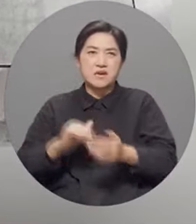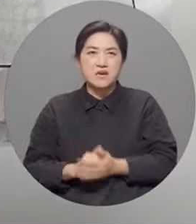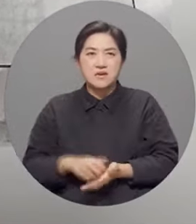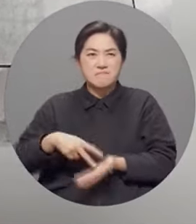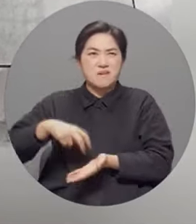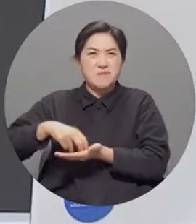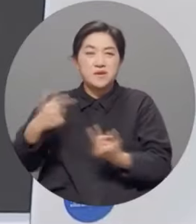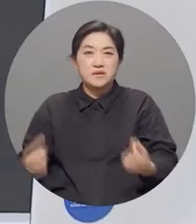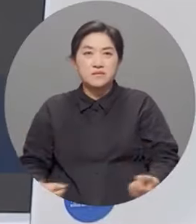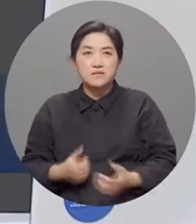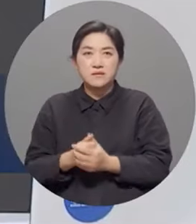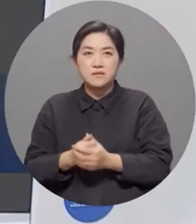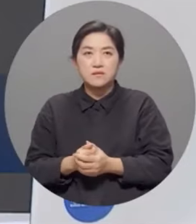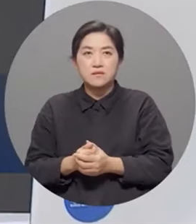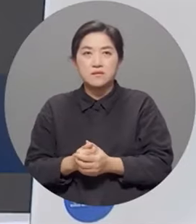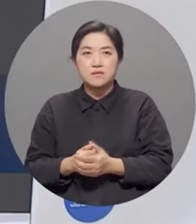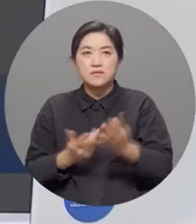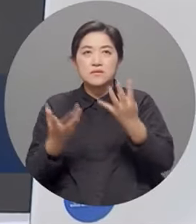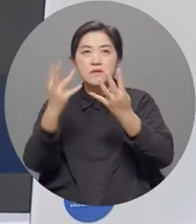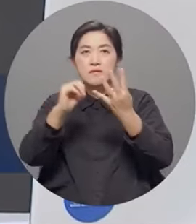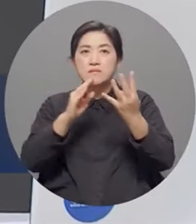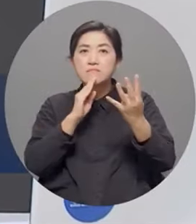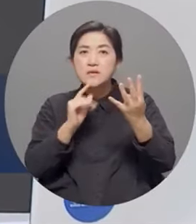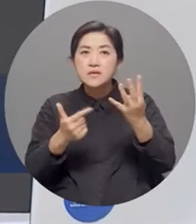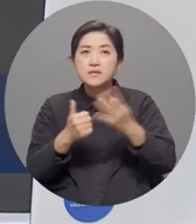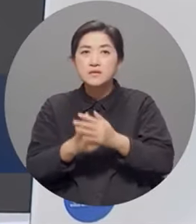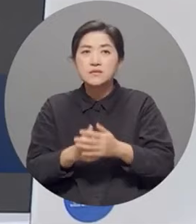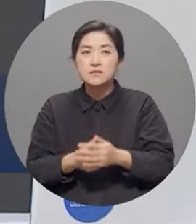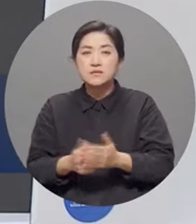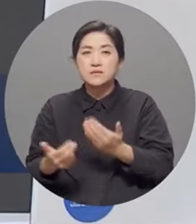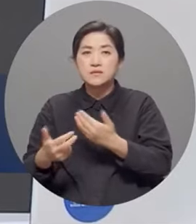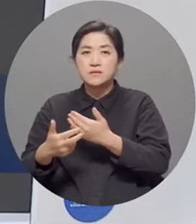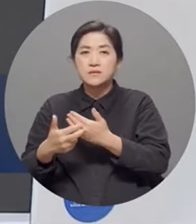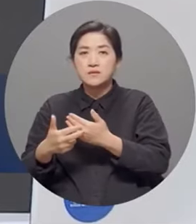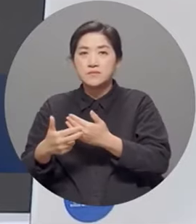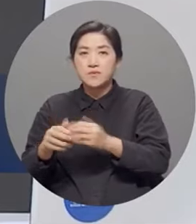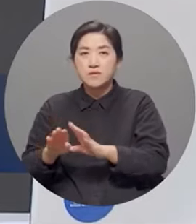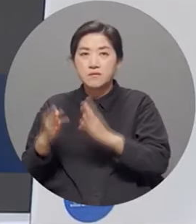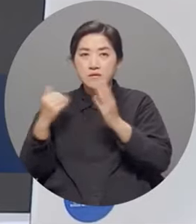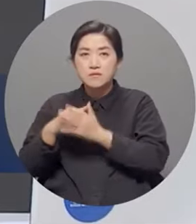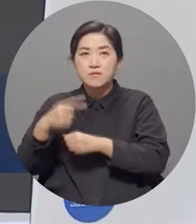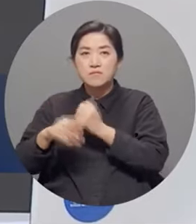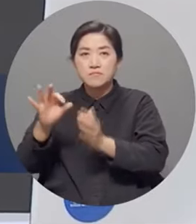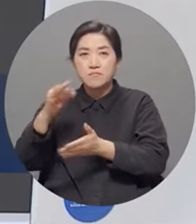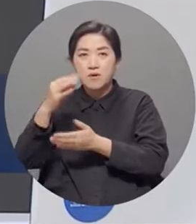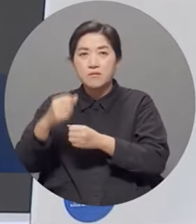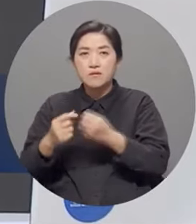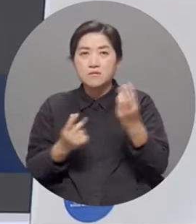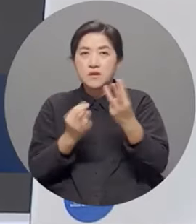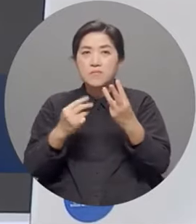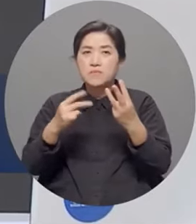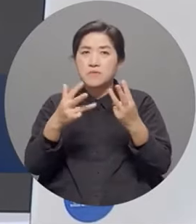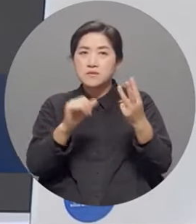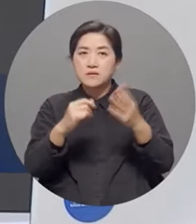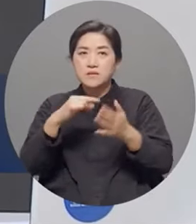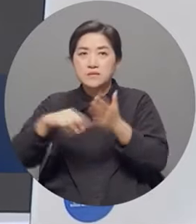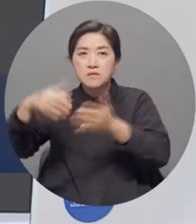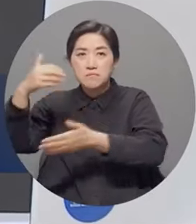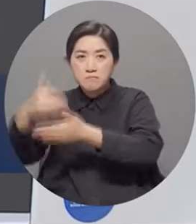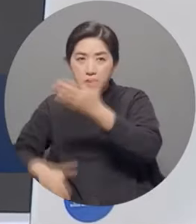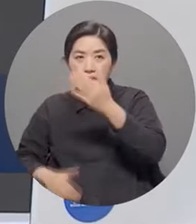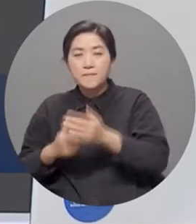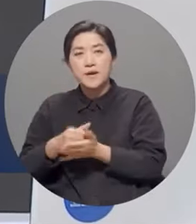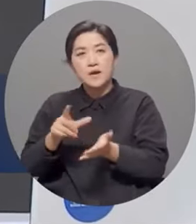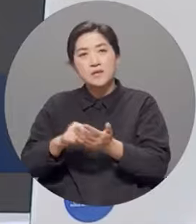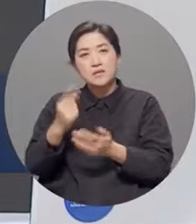뛰었습니다. 과학 자체가 팩트가 아니에요. 의사들 연봉 평균이 뭐 3억인가 뭐 2억 8천인가 거기서 세금을 제하고 나면은